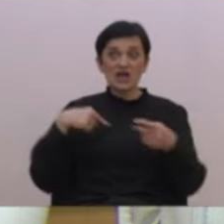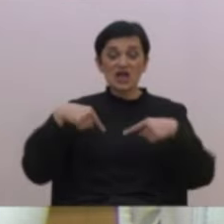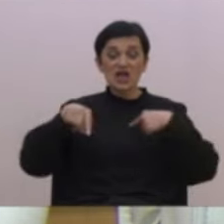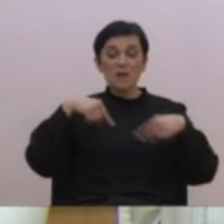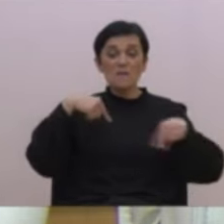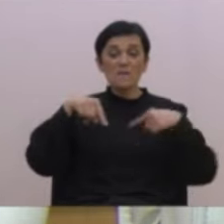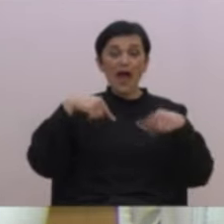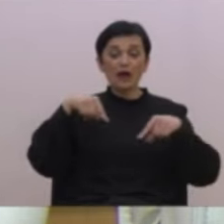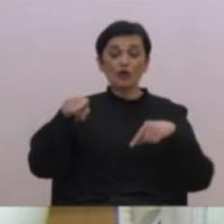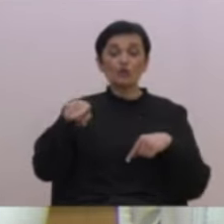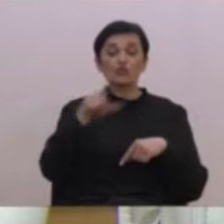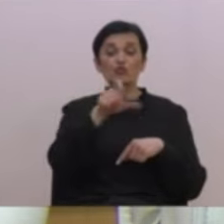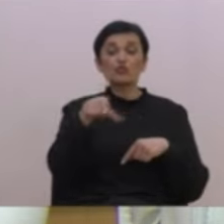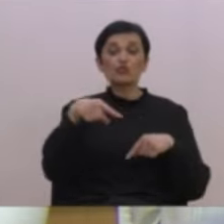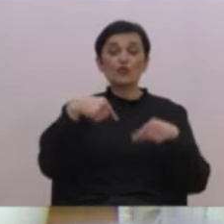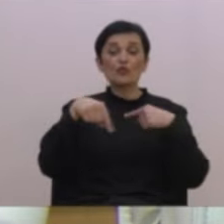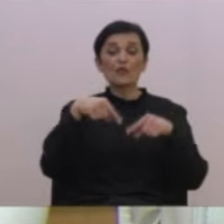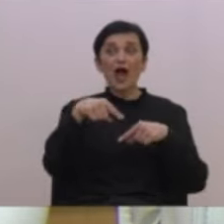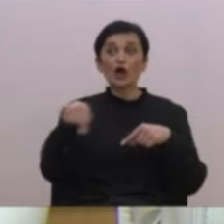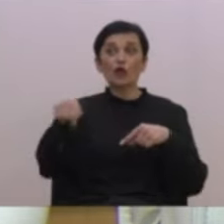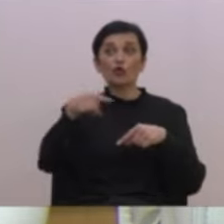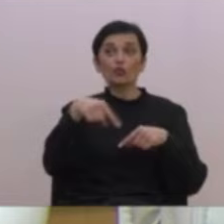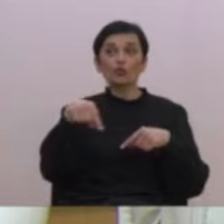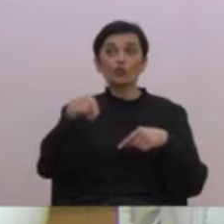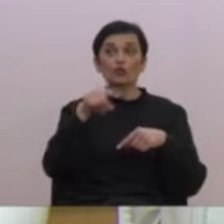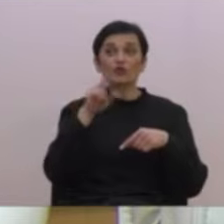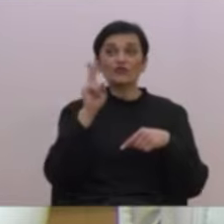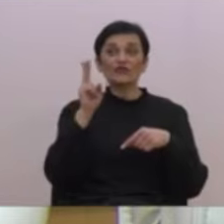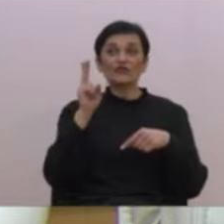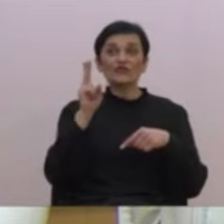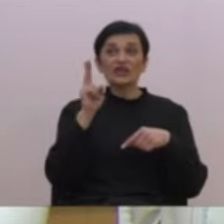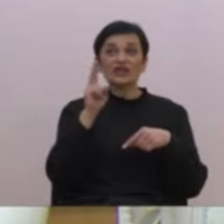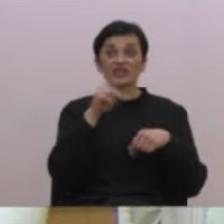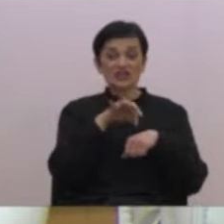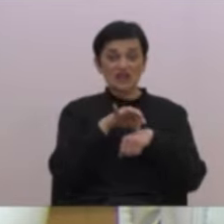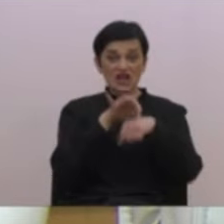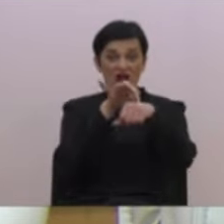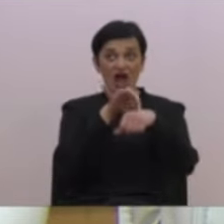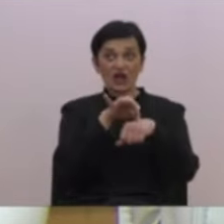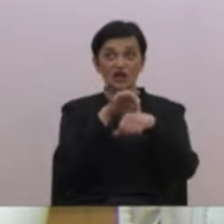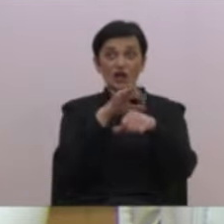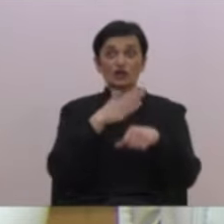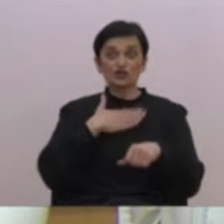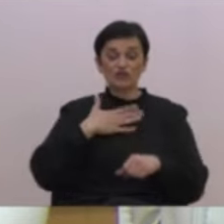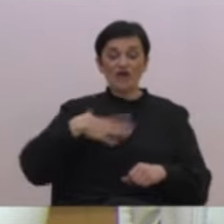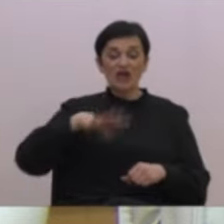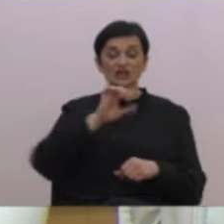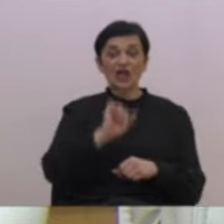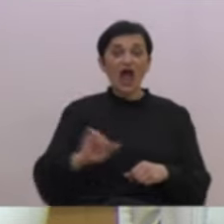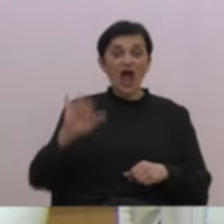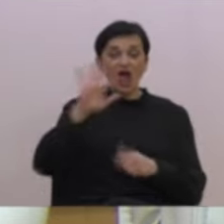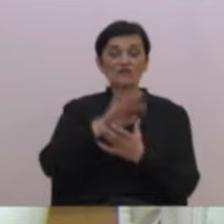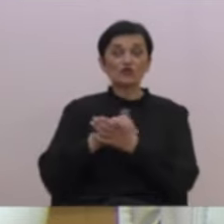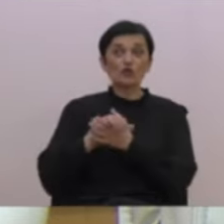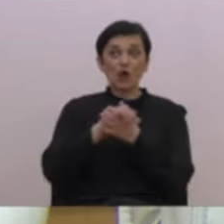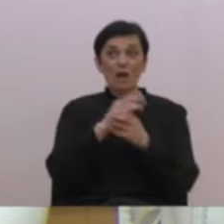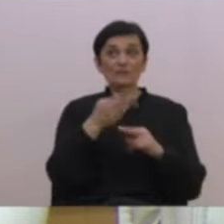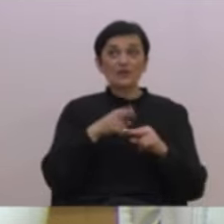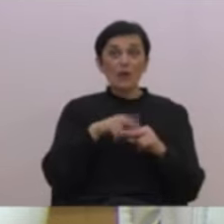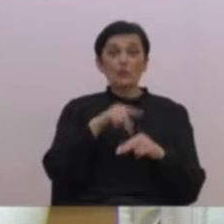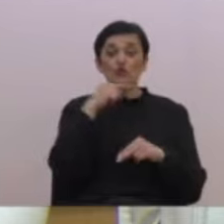ფეხბურთელები, ის ფეხბურთელები ვინც გაგიყვანა და გაიყვანა ჩვენი ქვეყანა ევროკავშირზე, ზუსტად ამ